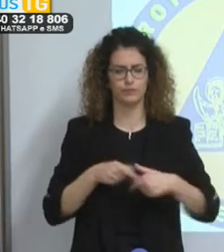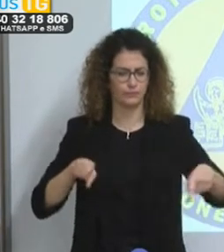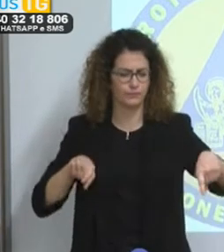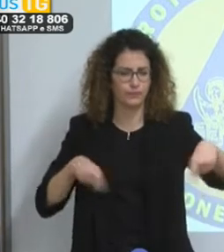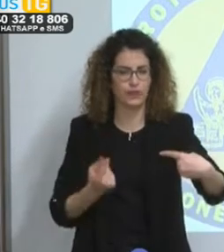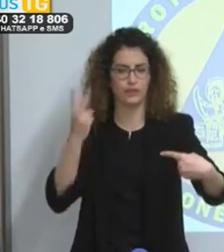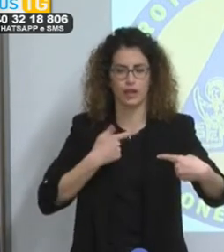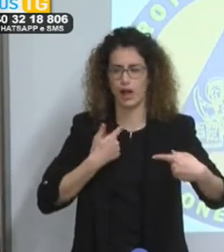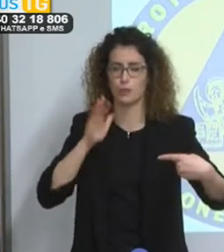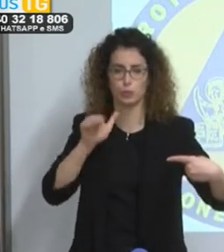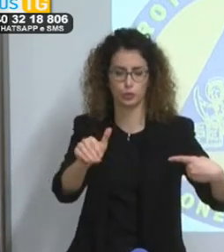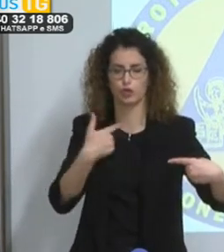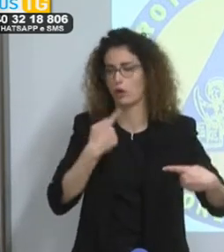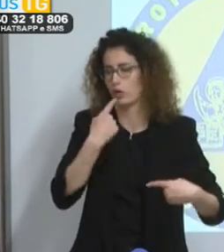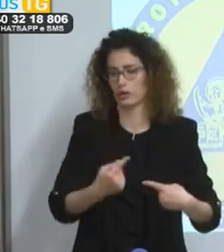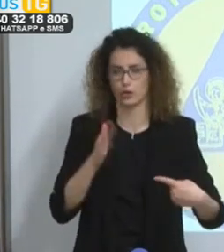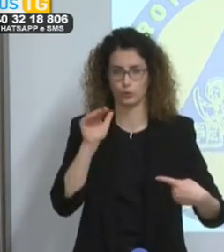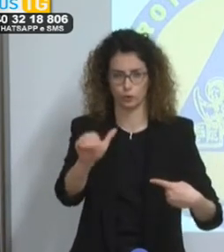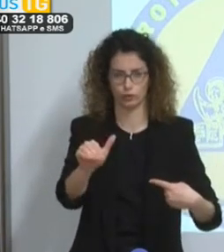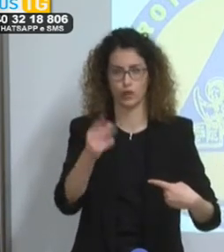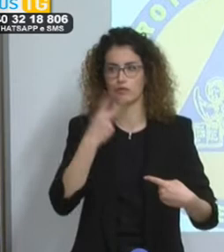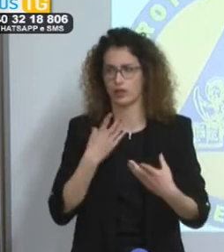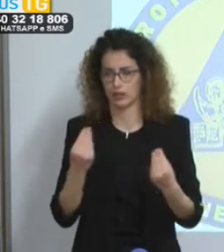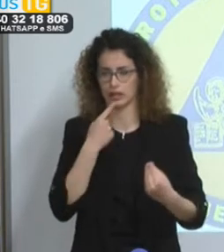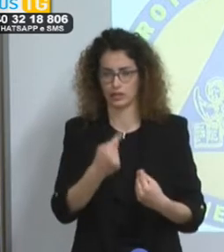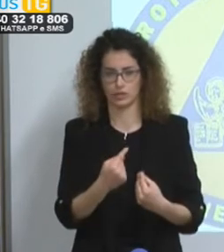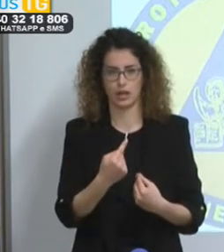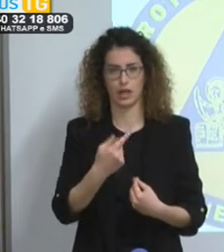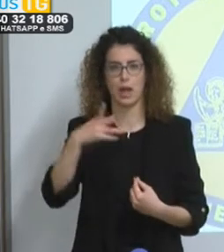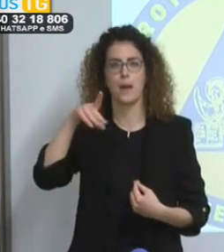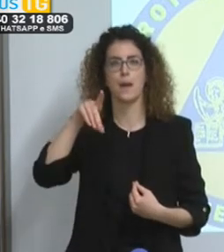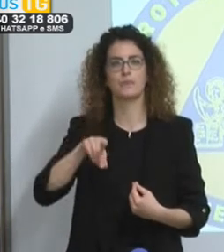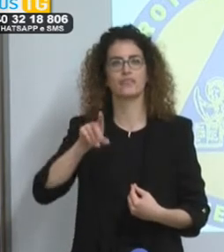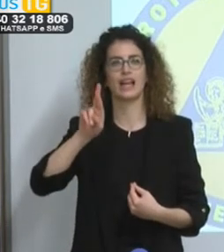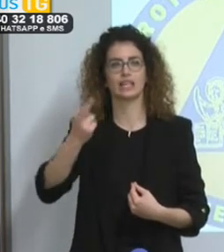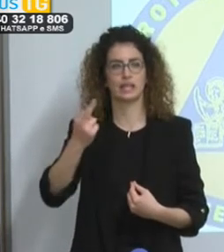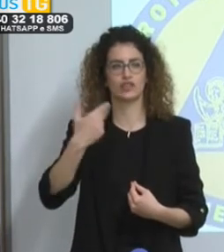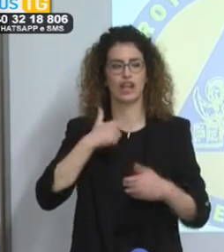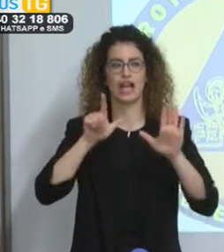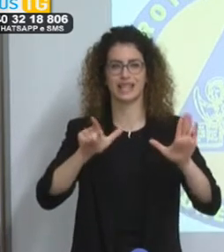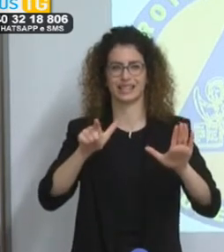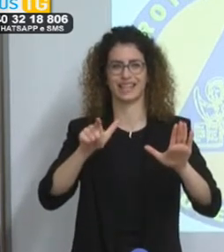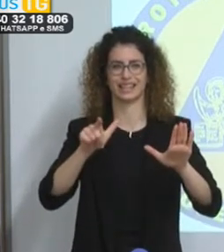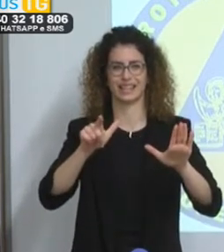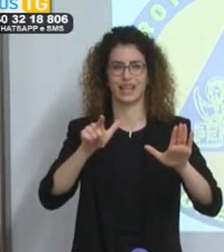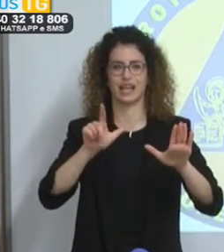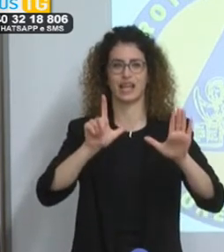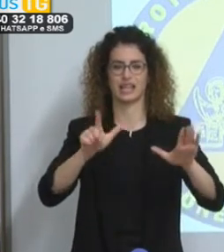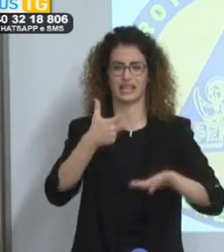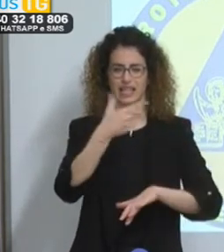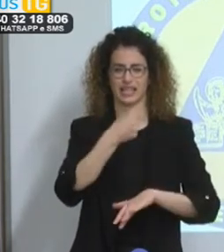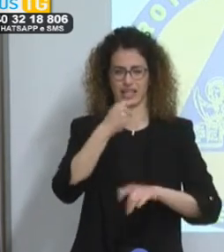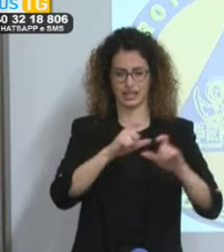noi abbiamo tutti i giorni, io lo dico tutti i giorni, vedo che molti lo fanno, Pfizer per noi sono 7 dosi, neanche 6. Sapete che era 5 dosi, 6,